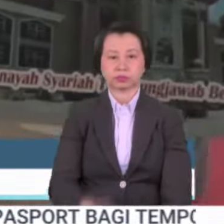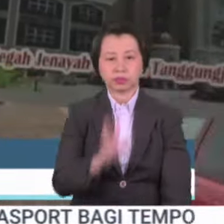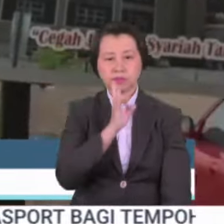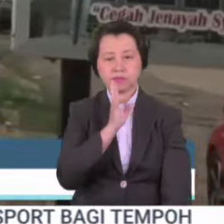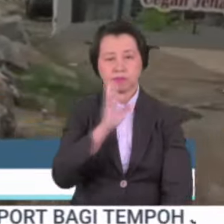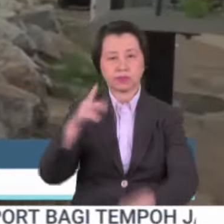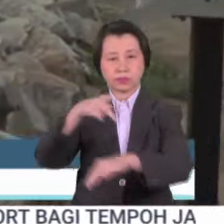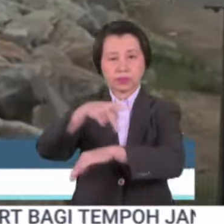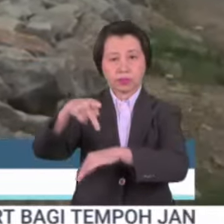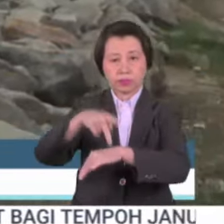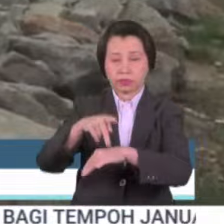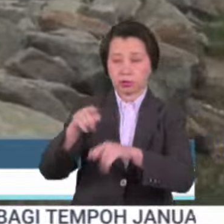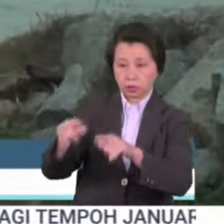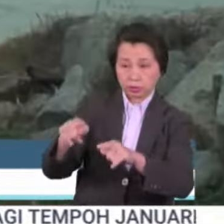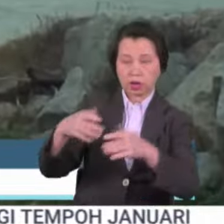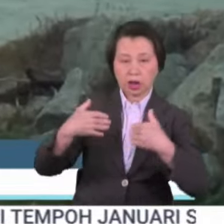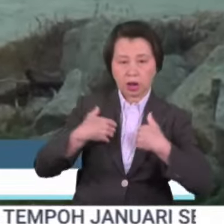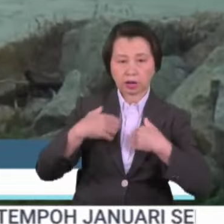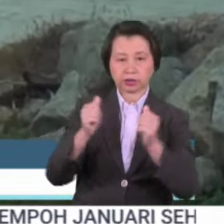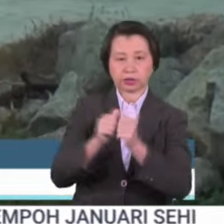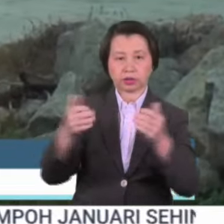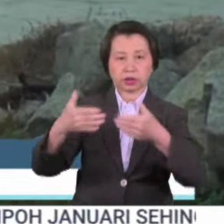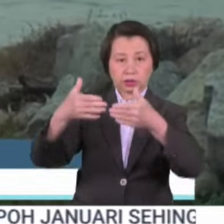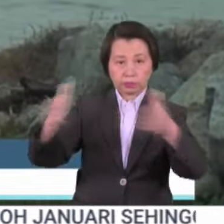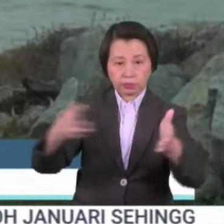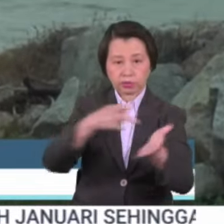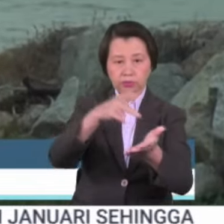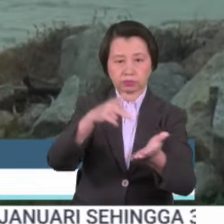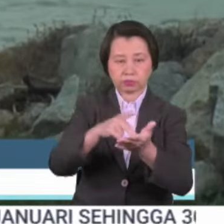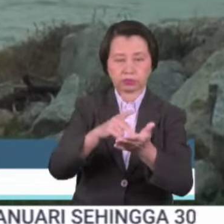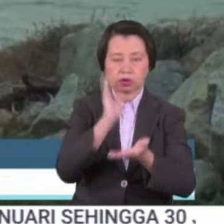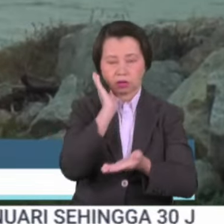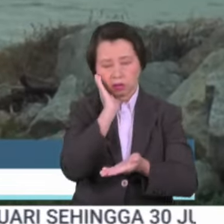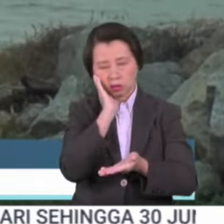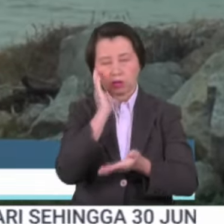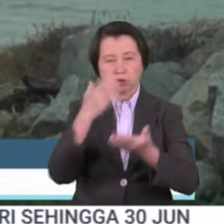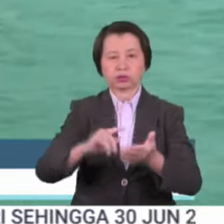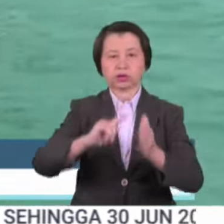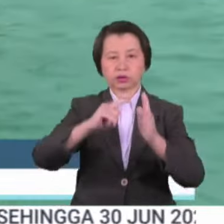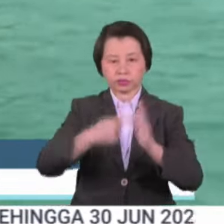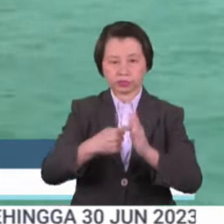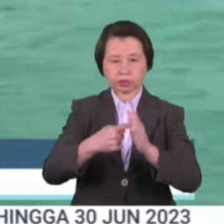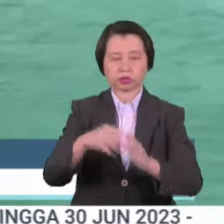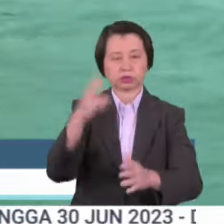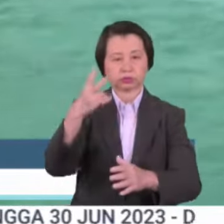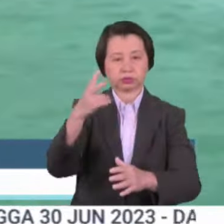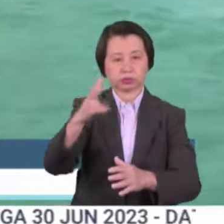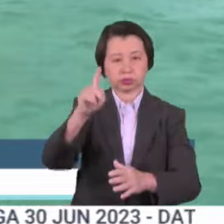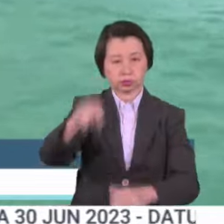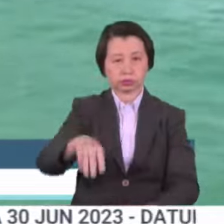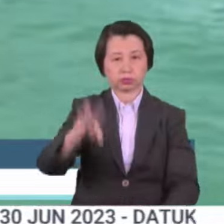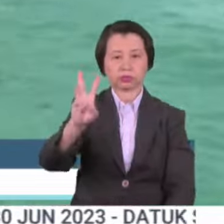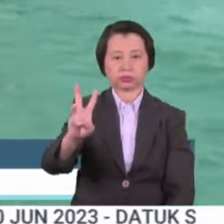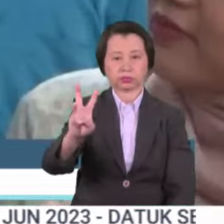Tambahnya, pulau itu turut dihidupkan lagi dengan pembukaan pusat tahfiz yang telah mula beroperasi 13 Jun